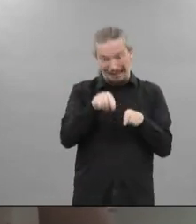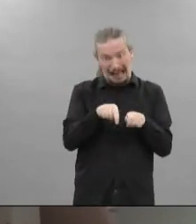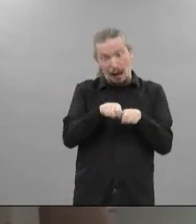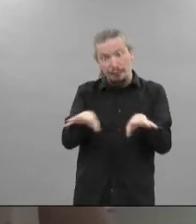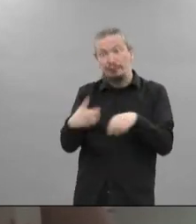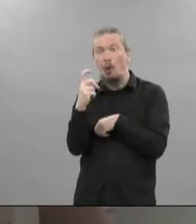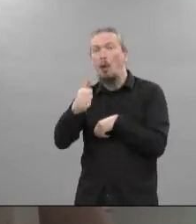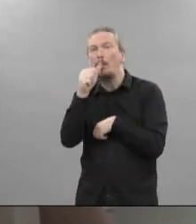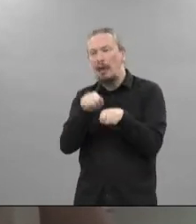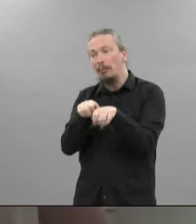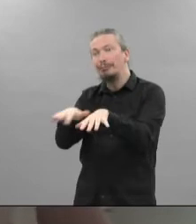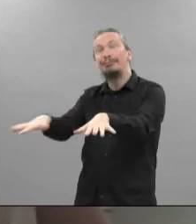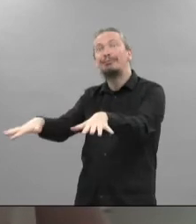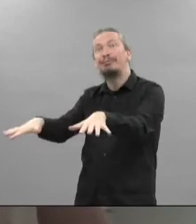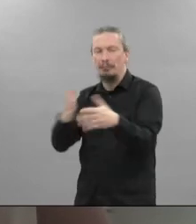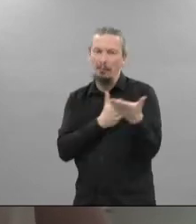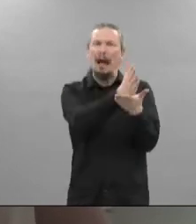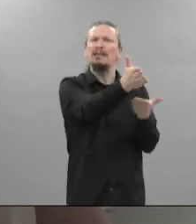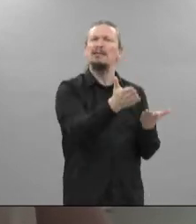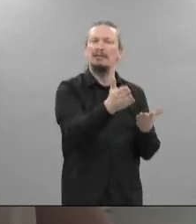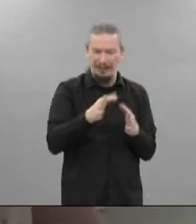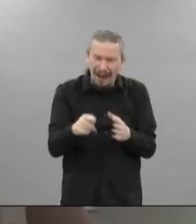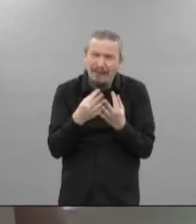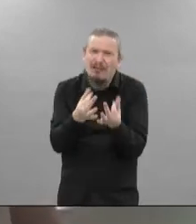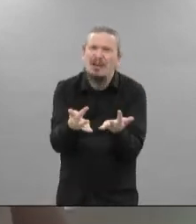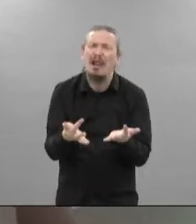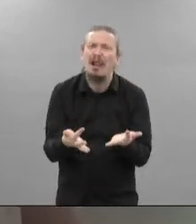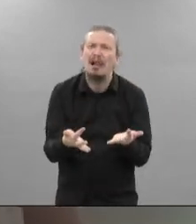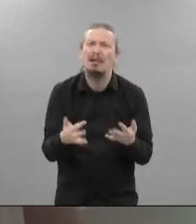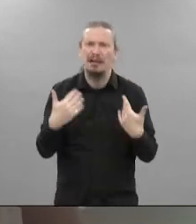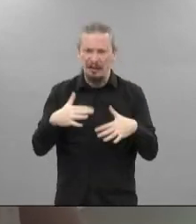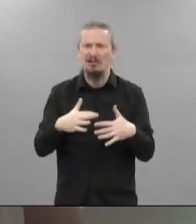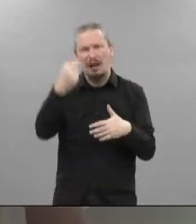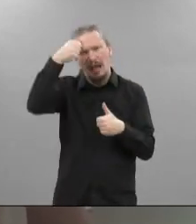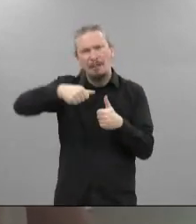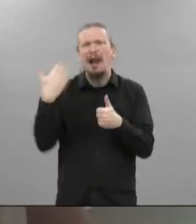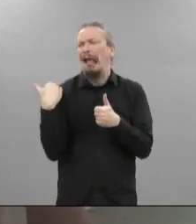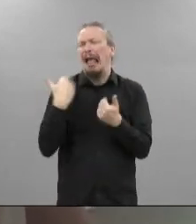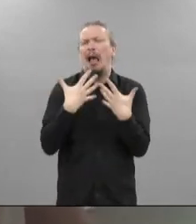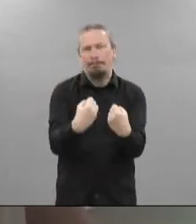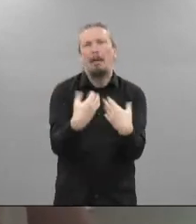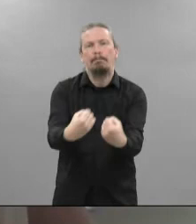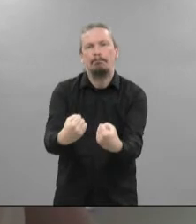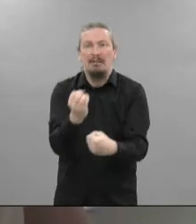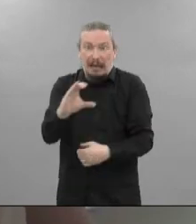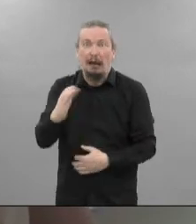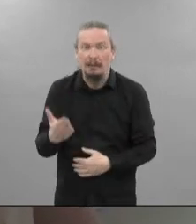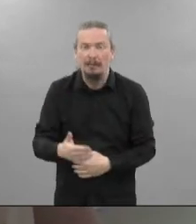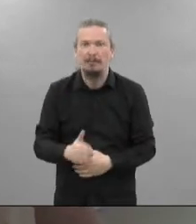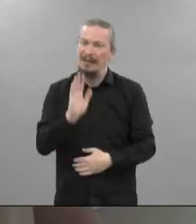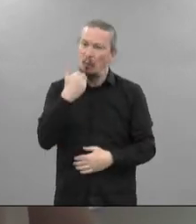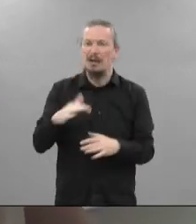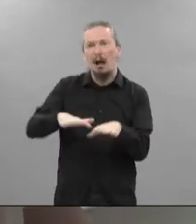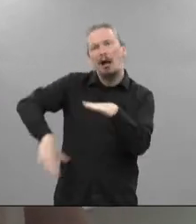métropole. C'est une ressource fragile. Nous avons d'ailleurs connu ces dernières années des épisodes de sécheresse. Nous devons préserver nos